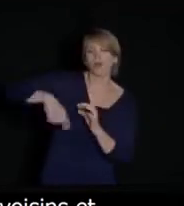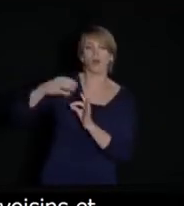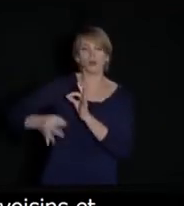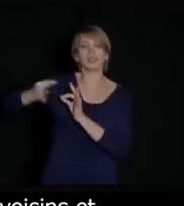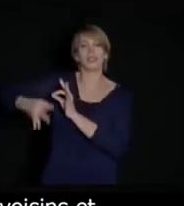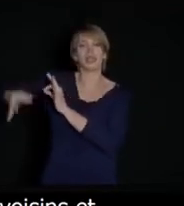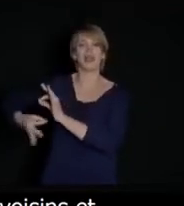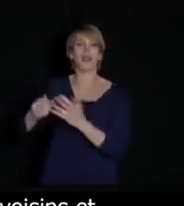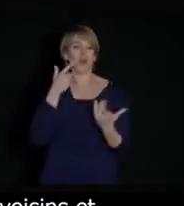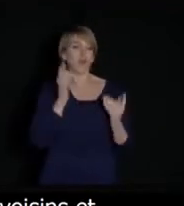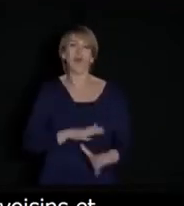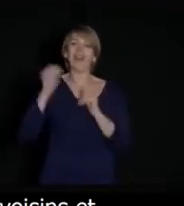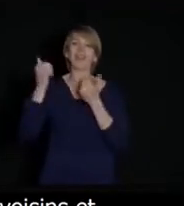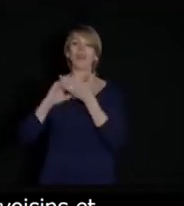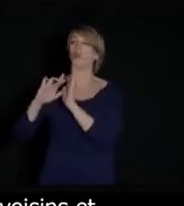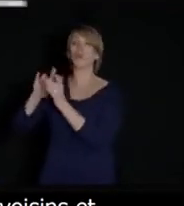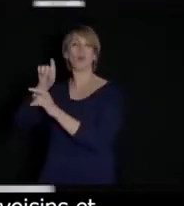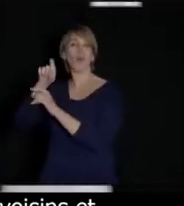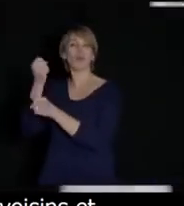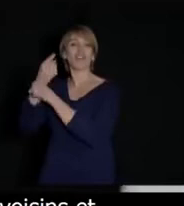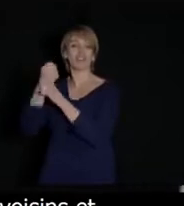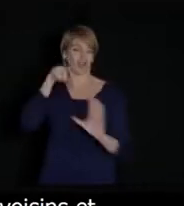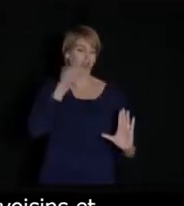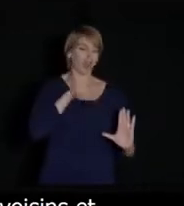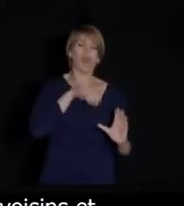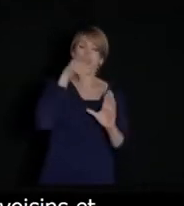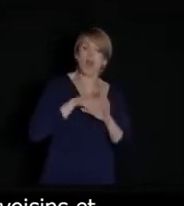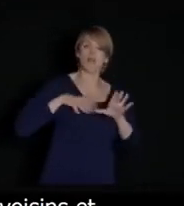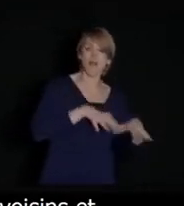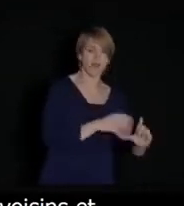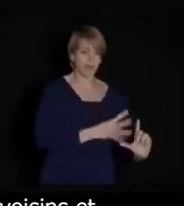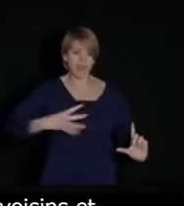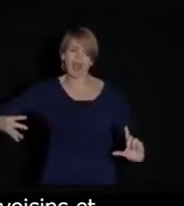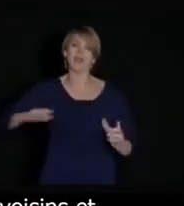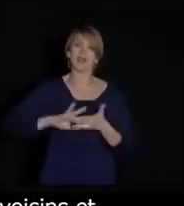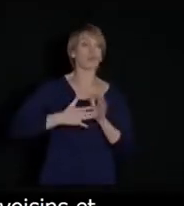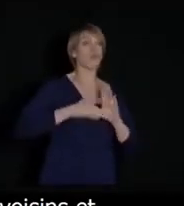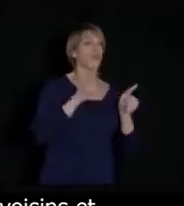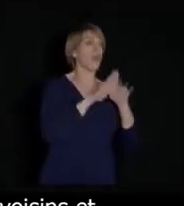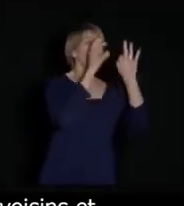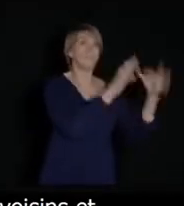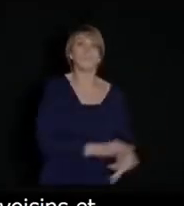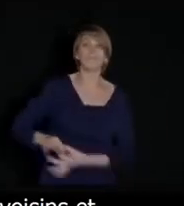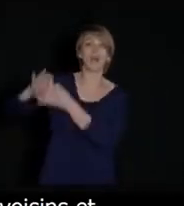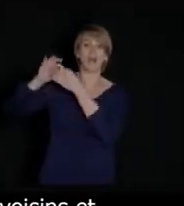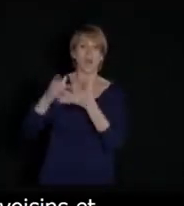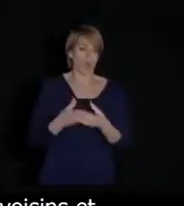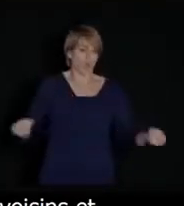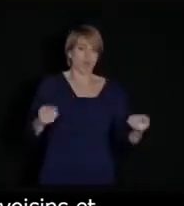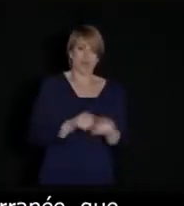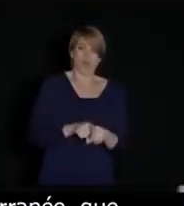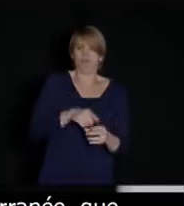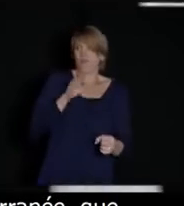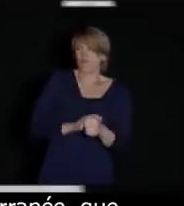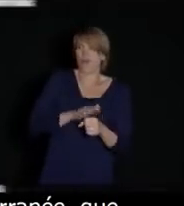littoral soient collectées pour éviter que dans moins d'un demi-siècle, la mer Méditerranée, la mer des mers, la mer de tout, la mer de